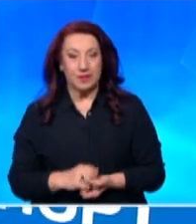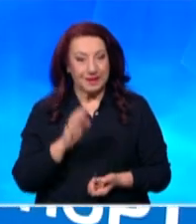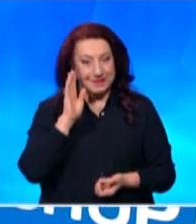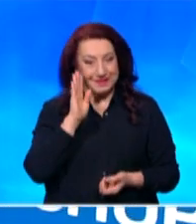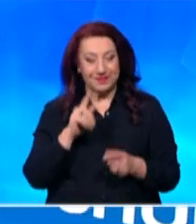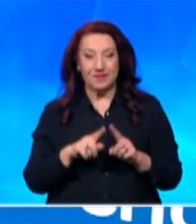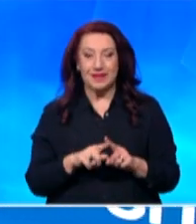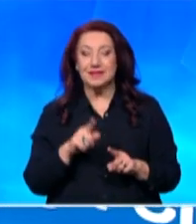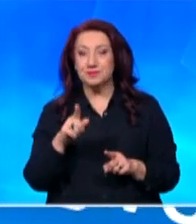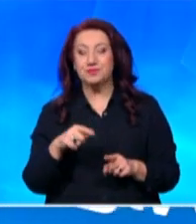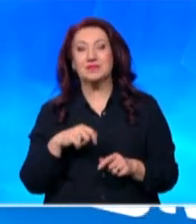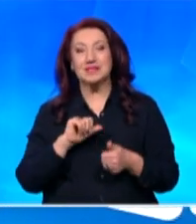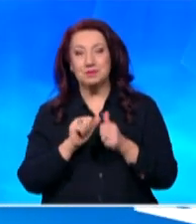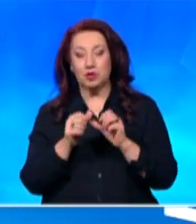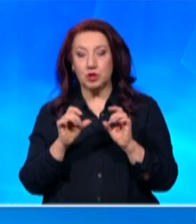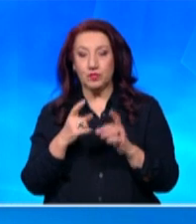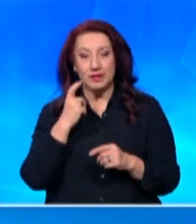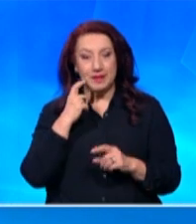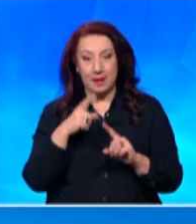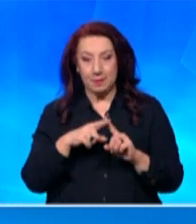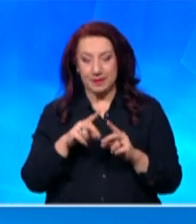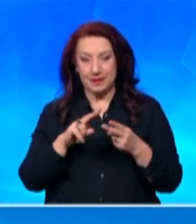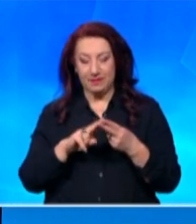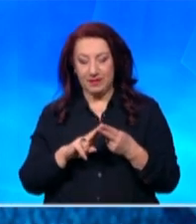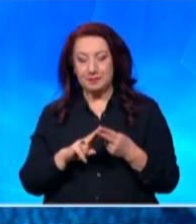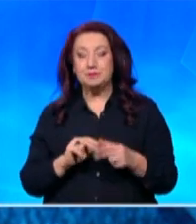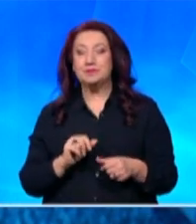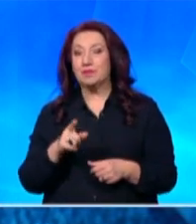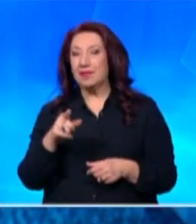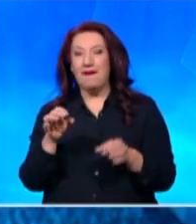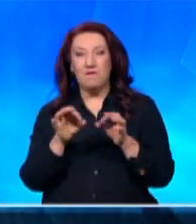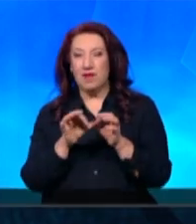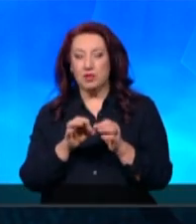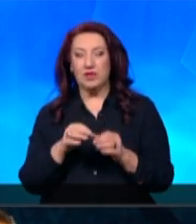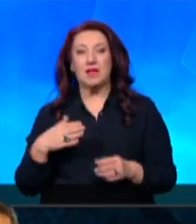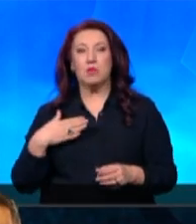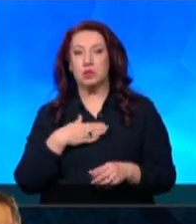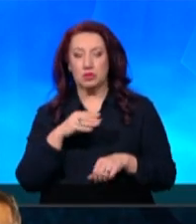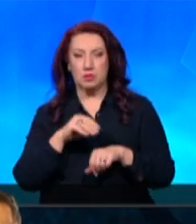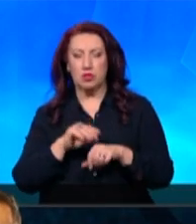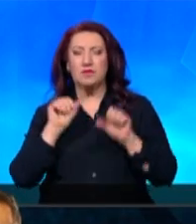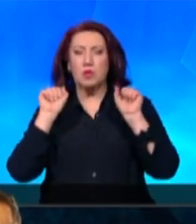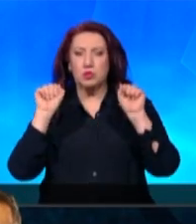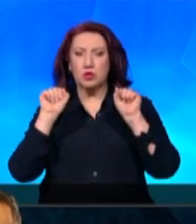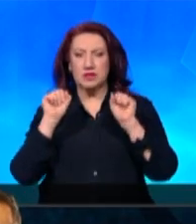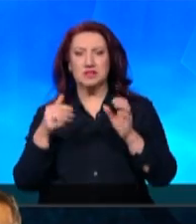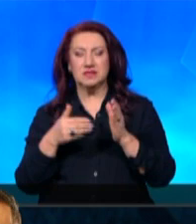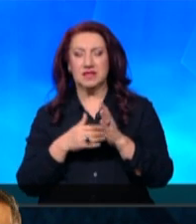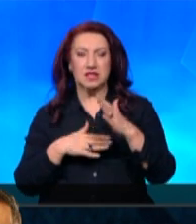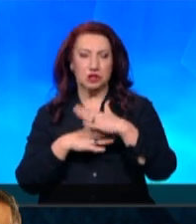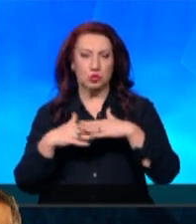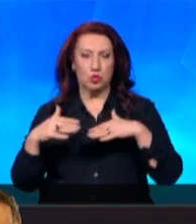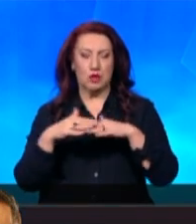Здравейте! Това са спортните новини на BTV. Аз съм Карина Колие. Феновете на Ботев Пловдив на протест заради строежа на стадион Христо